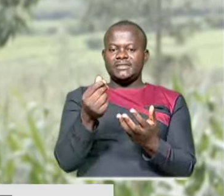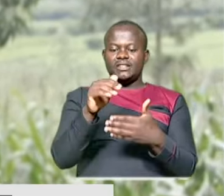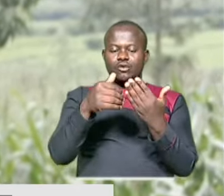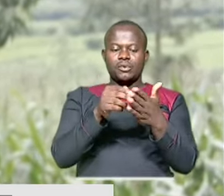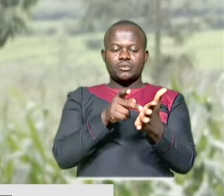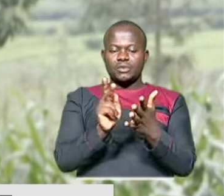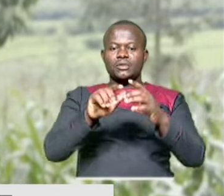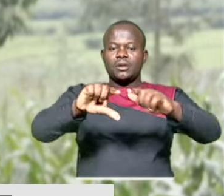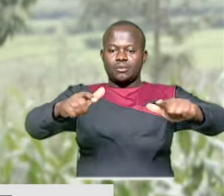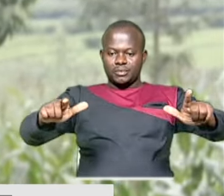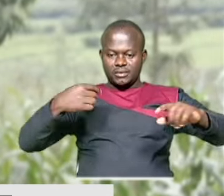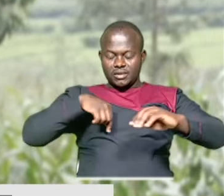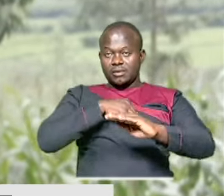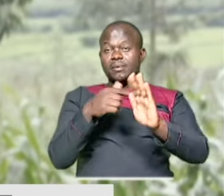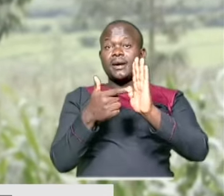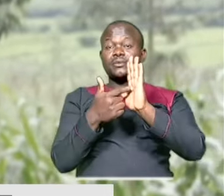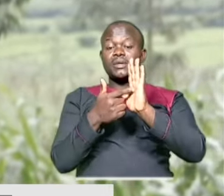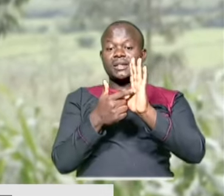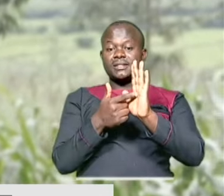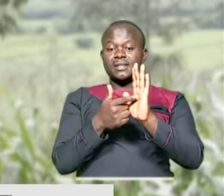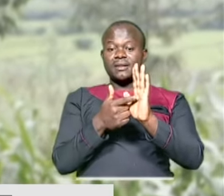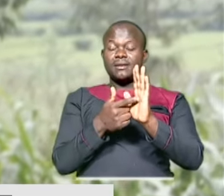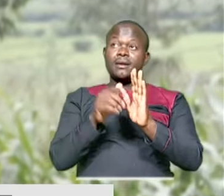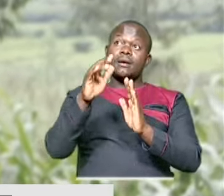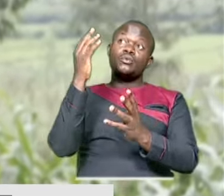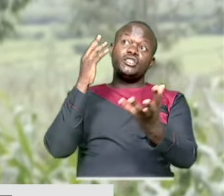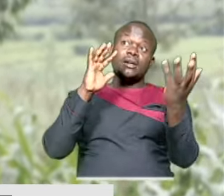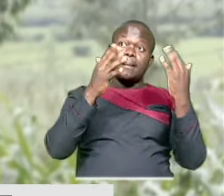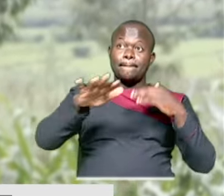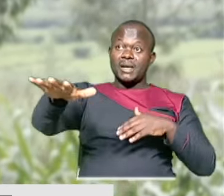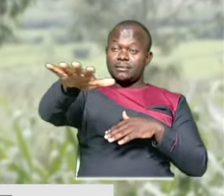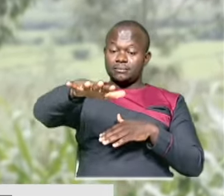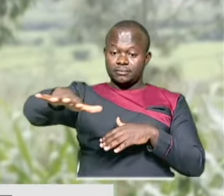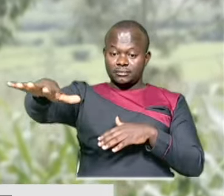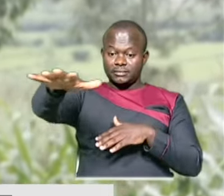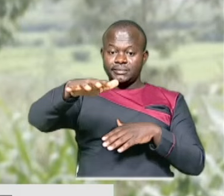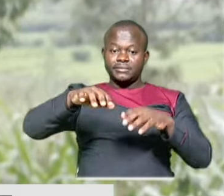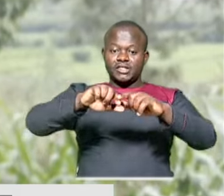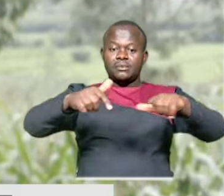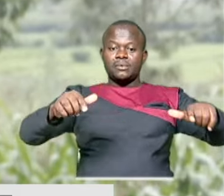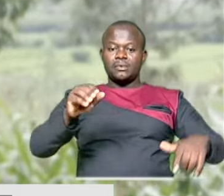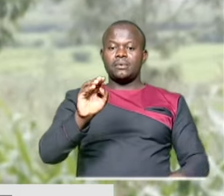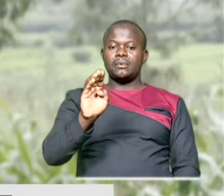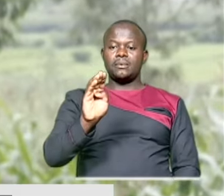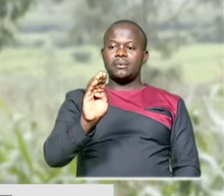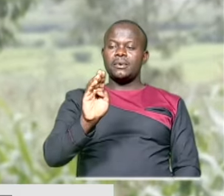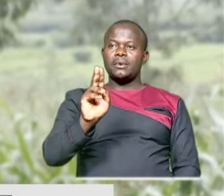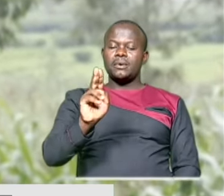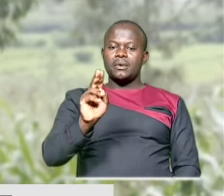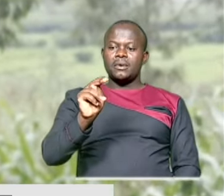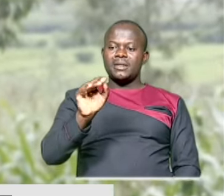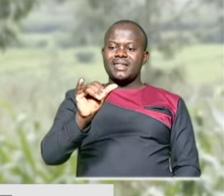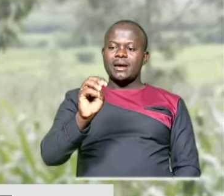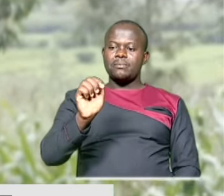y'ubutaka tweretswe ku gipande cy'ishyamba riri mu kagari ka Bugere ka